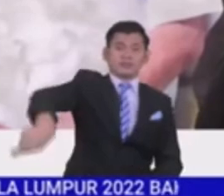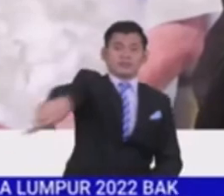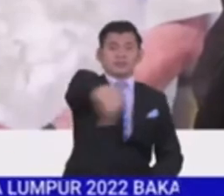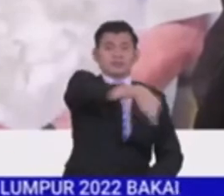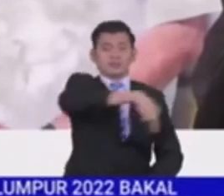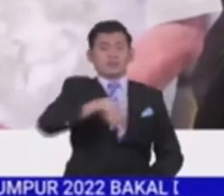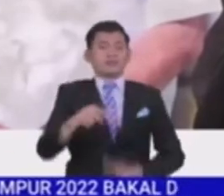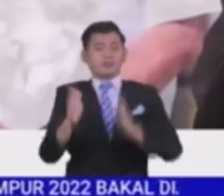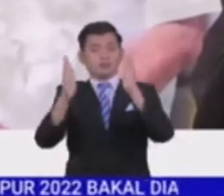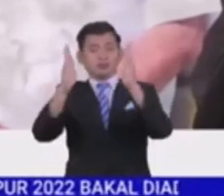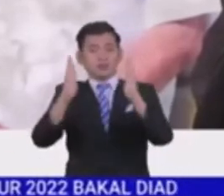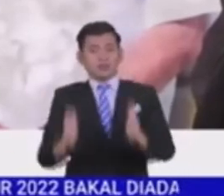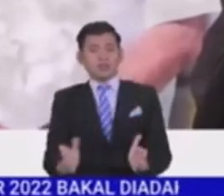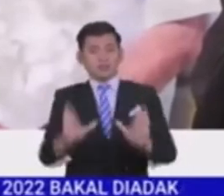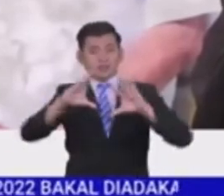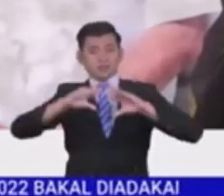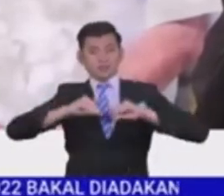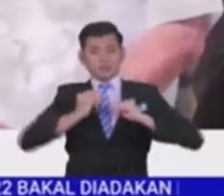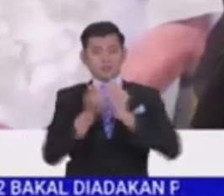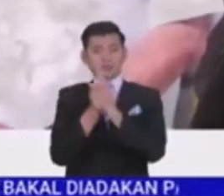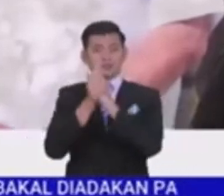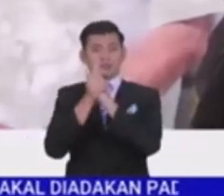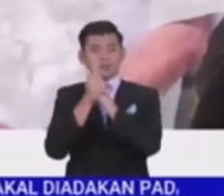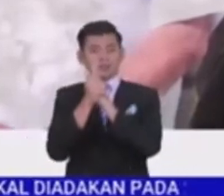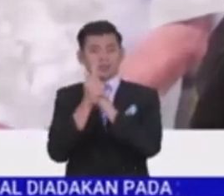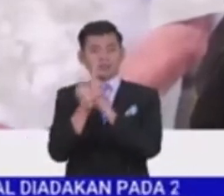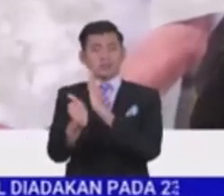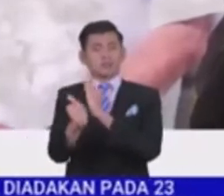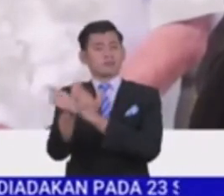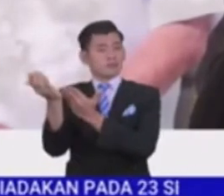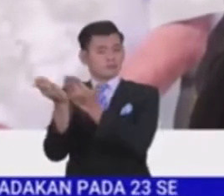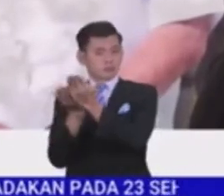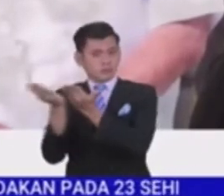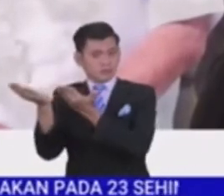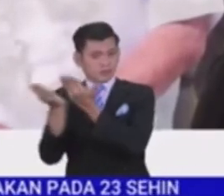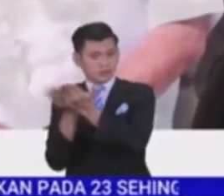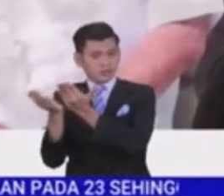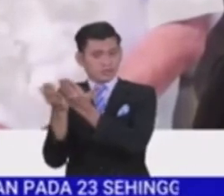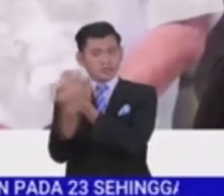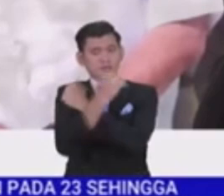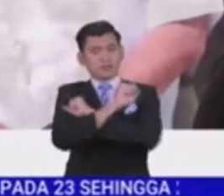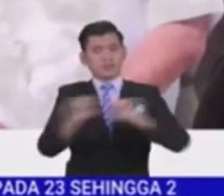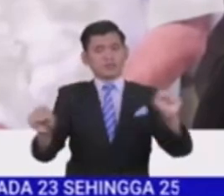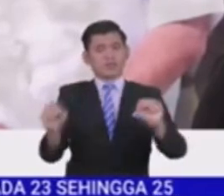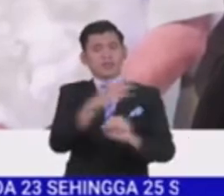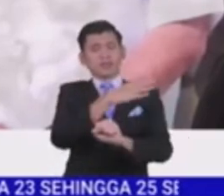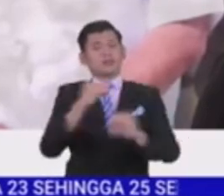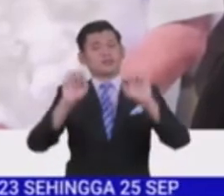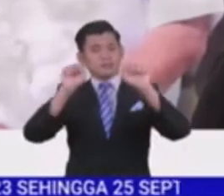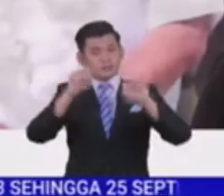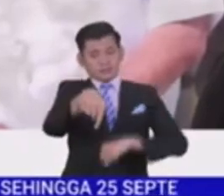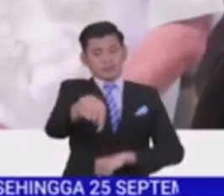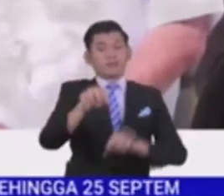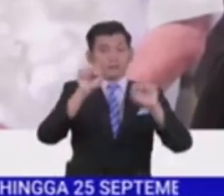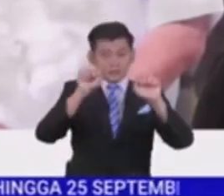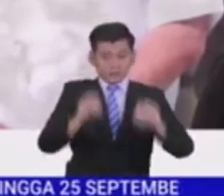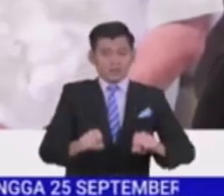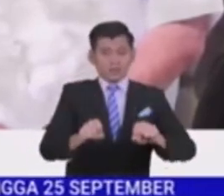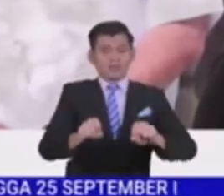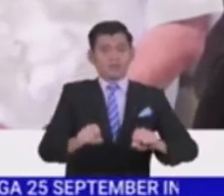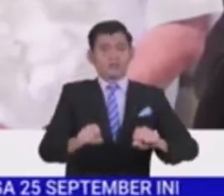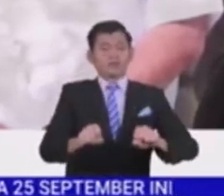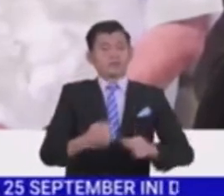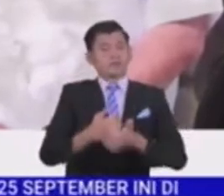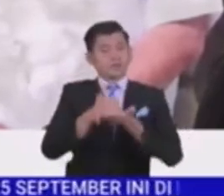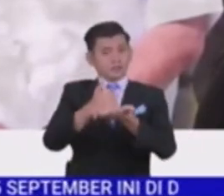menerima servis yang diberikan, perkhidmatan yang diberikan, tetapi juga boleh membantu untuk meningkatkan